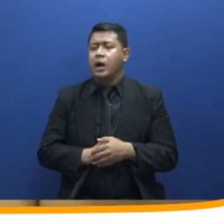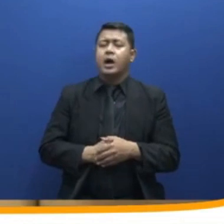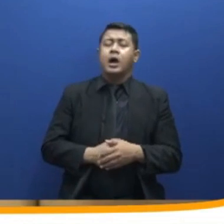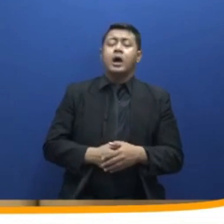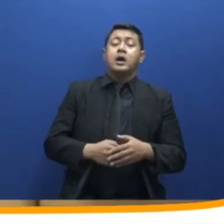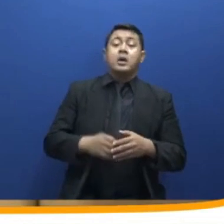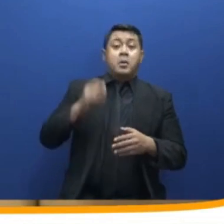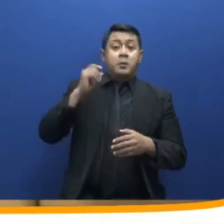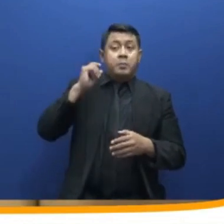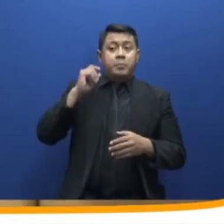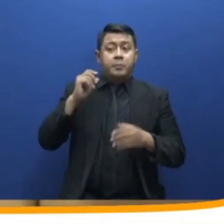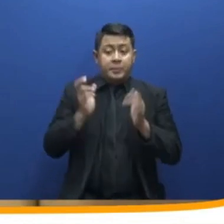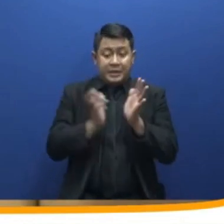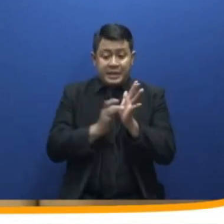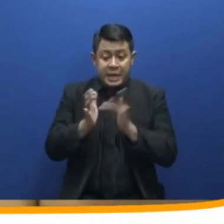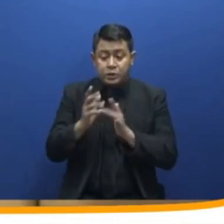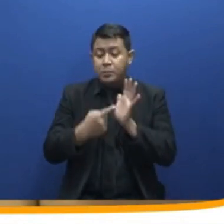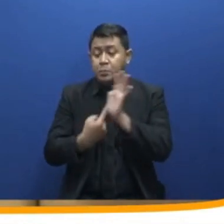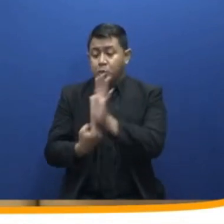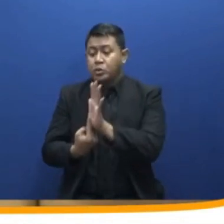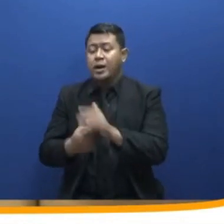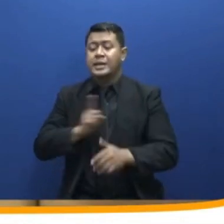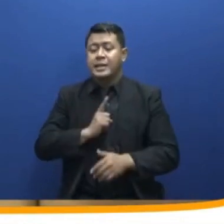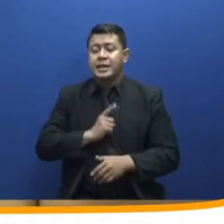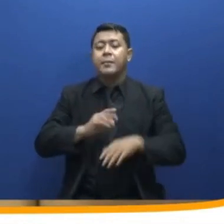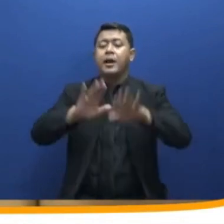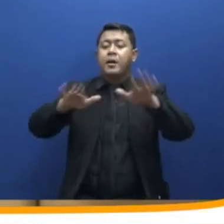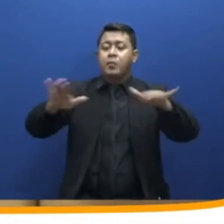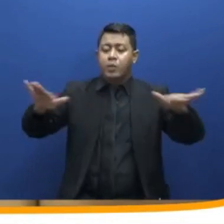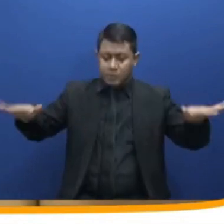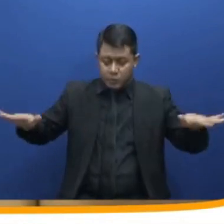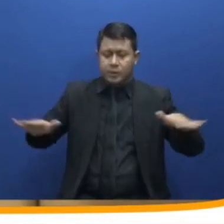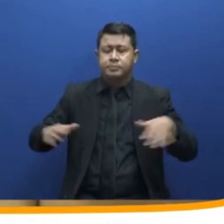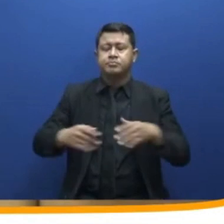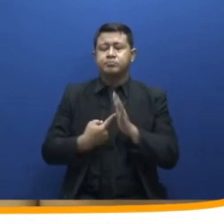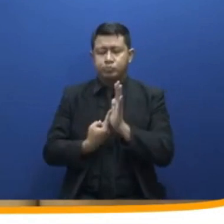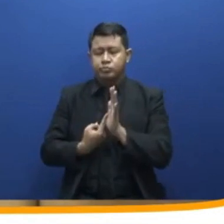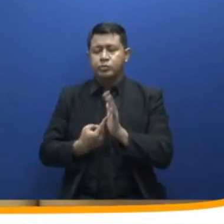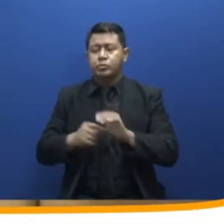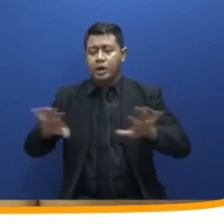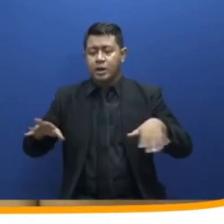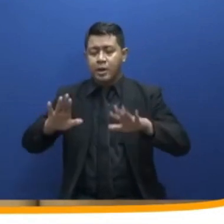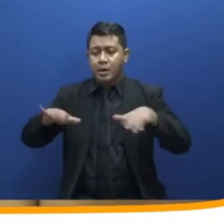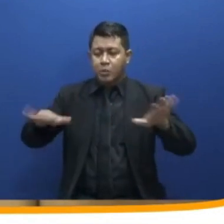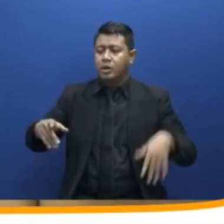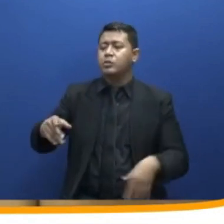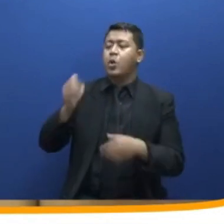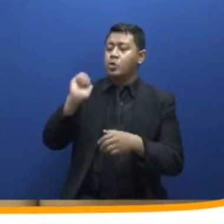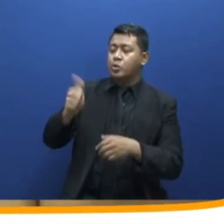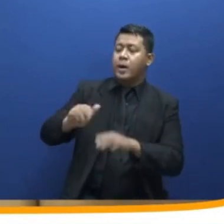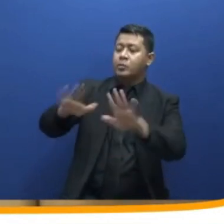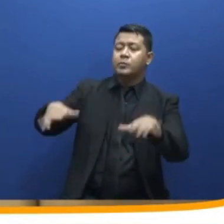Joe maka Yesus menampakkan diri kepada para murid dan orang-orang yang ada disekitar situ